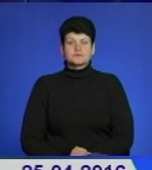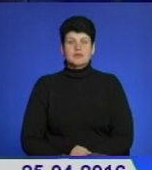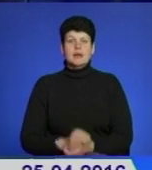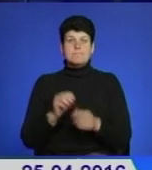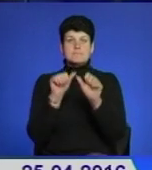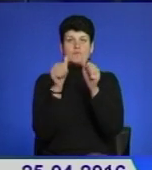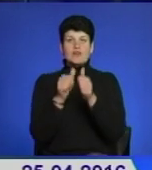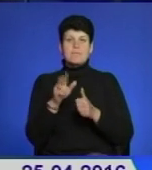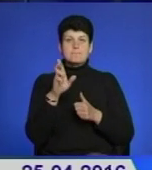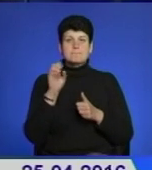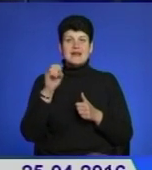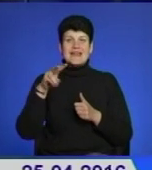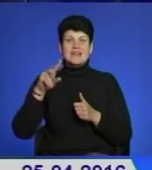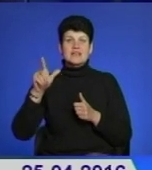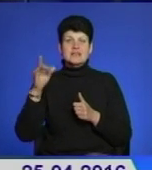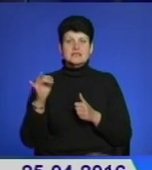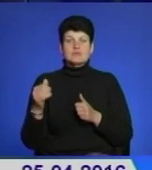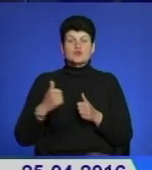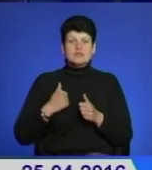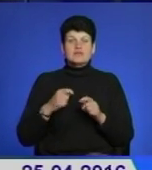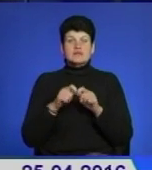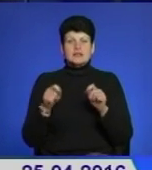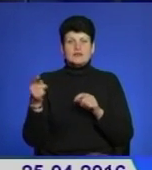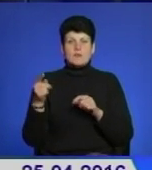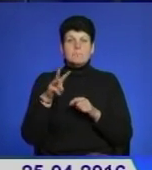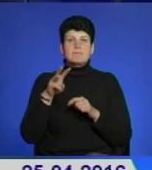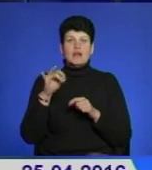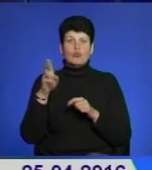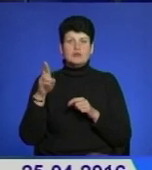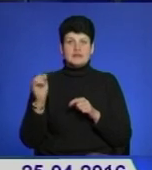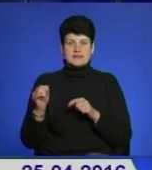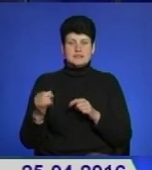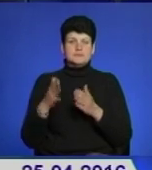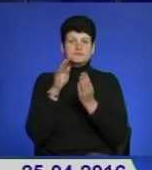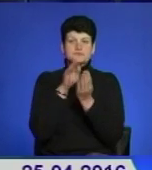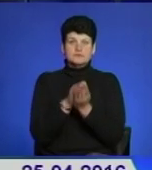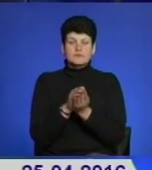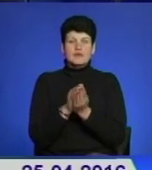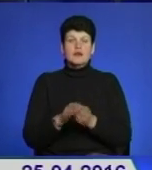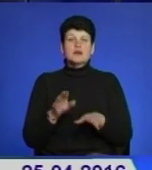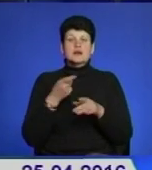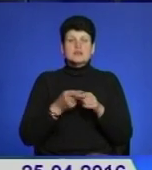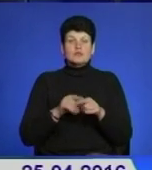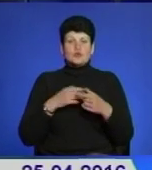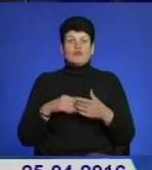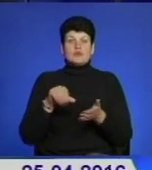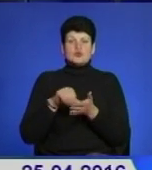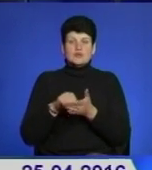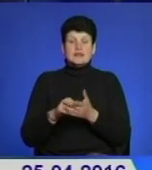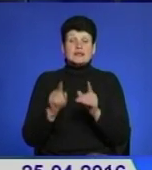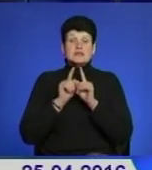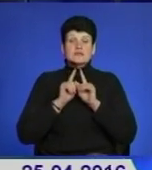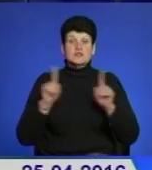Меморіал бельгійським солдатам відкрили у Тернополі на Миколинецькому кладовищі. Церемонія відкриття відбулася в присутності надзвичайного